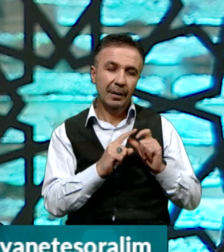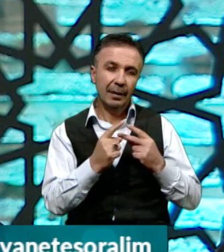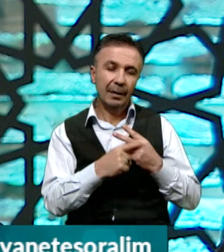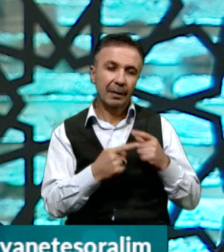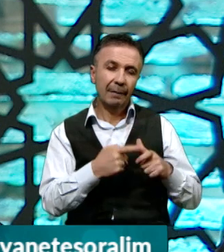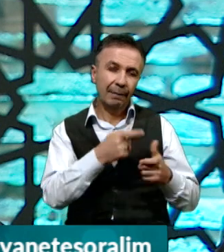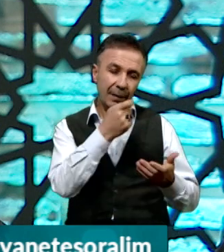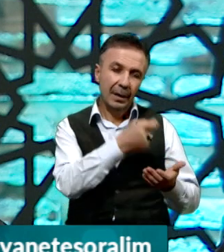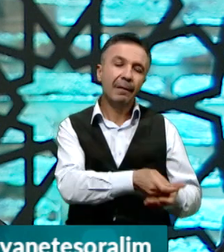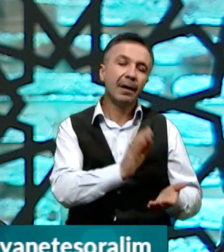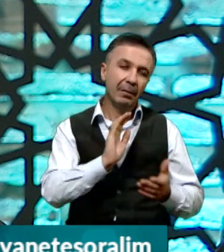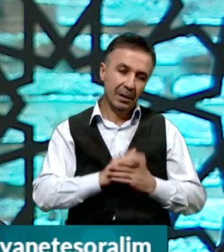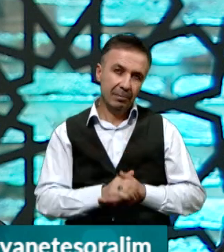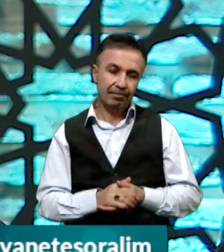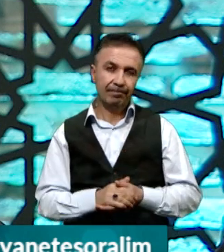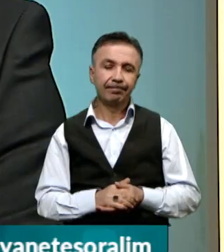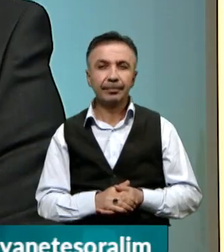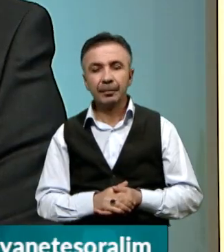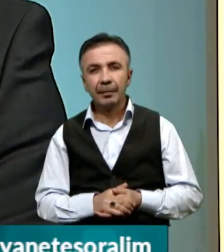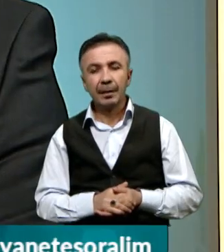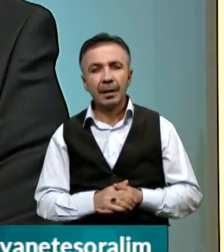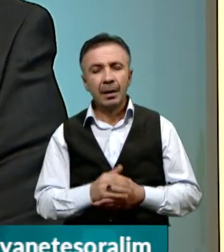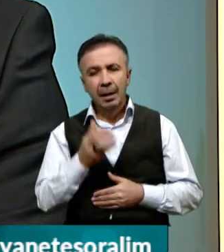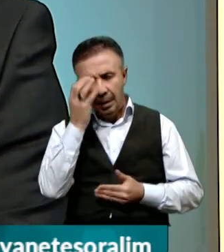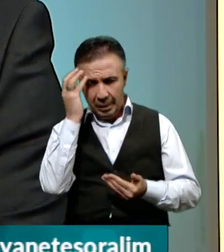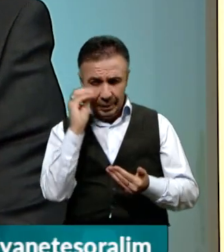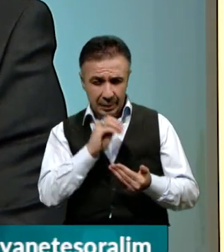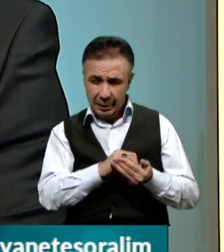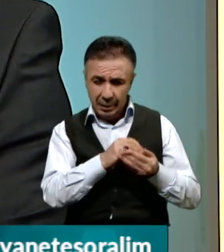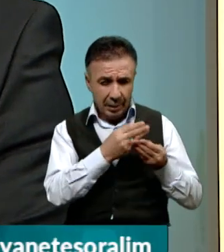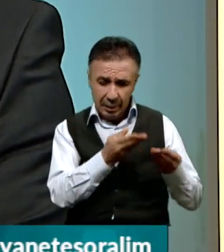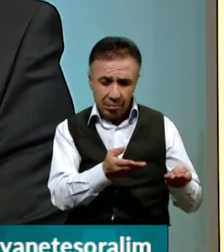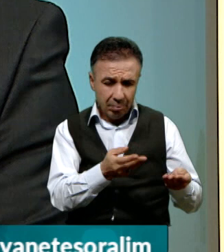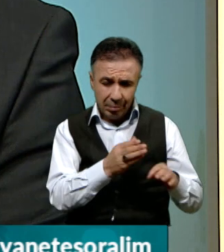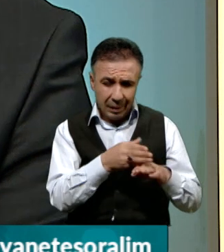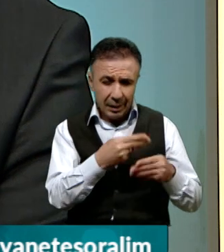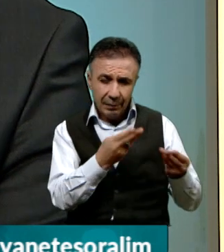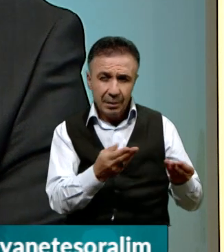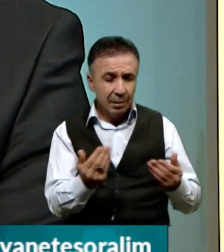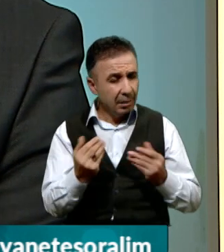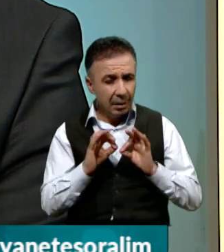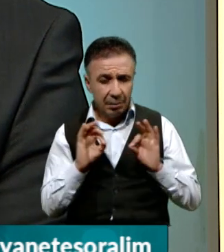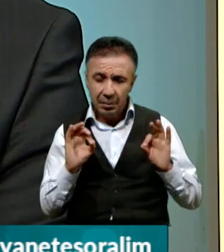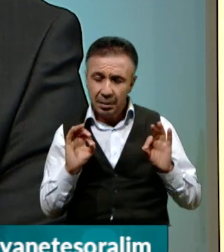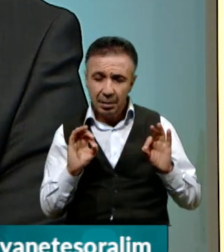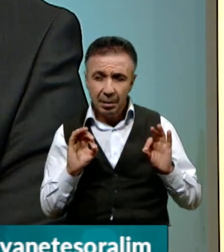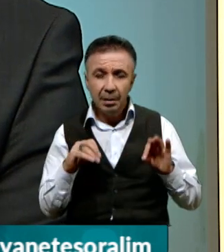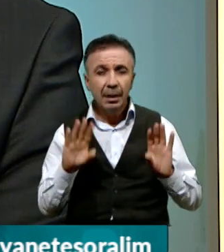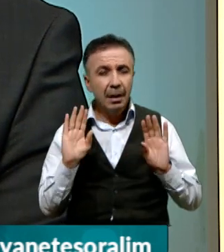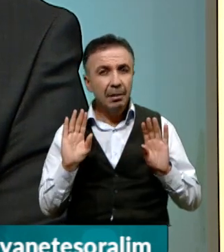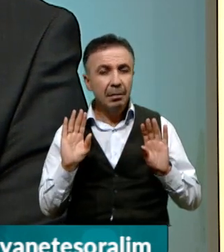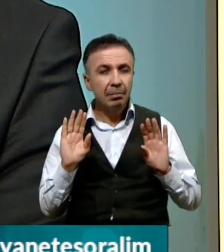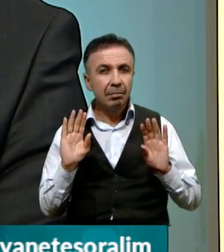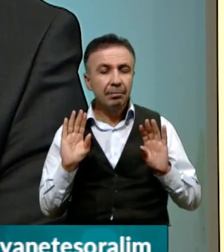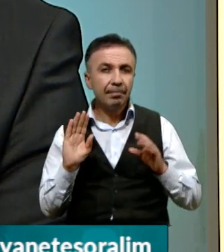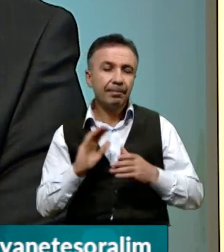edebilirler. Sadaka kabul eder. Bir de şunu da diyeyim. Sadaka da niye bunlara verilsin? Çünkü yetimlik değildir sadece mesele. Hah,